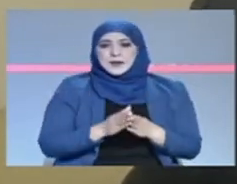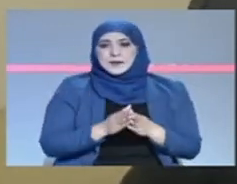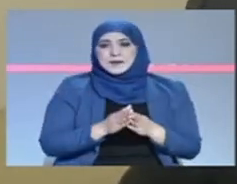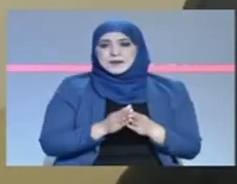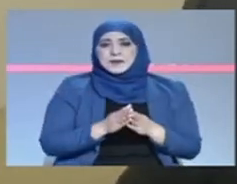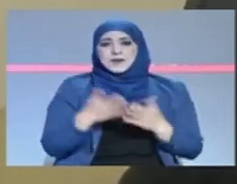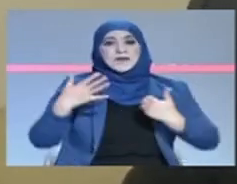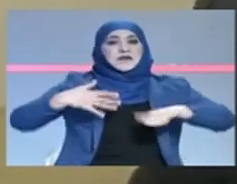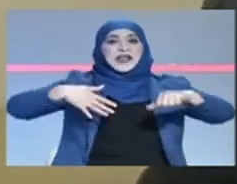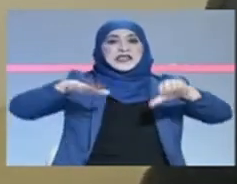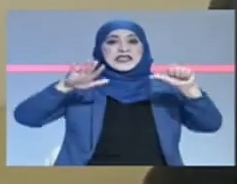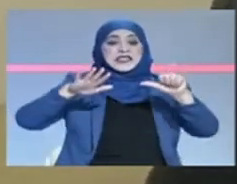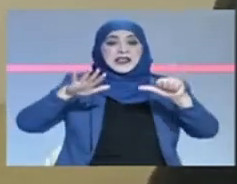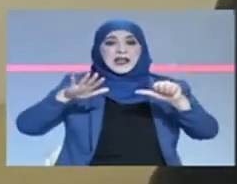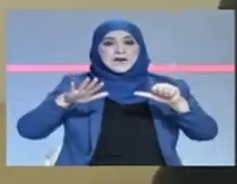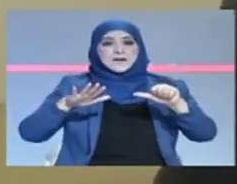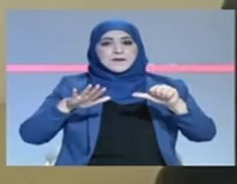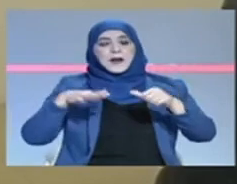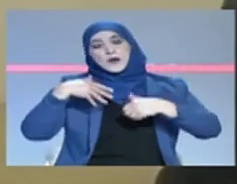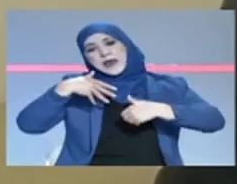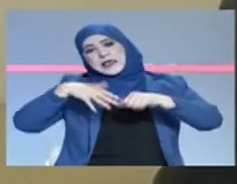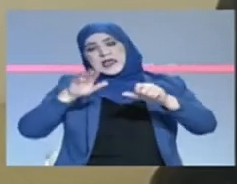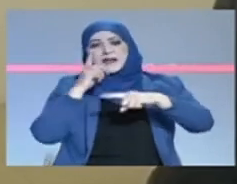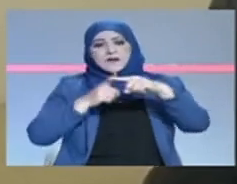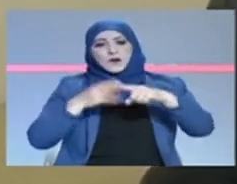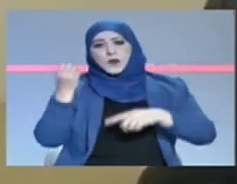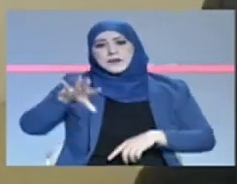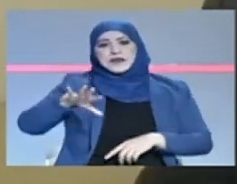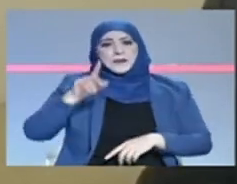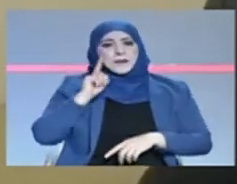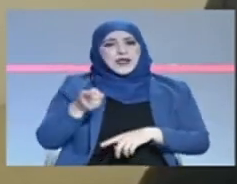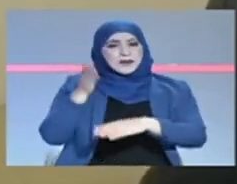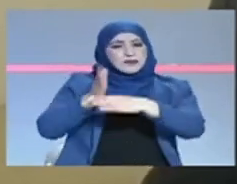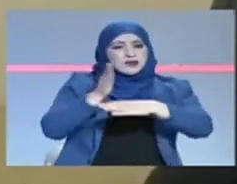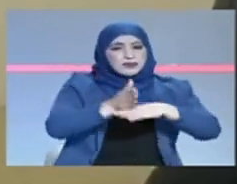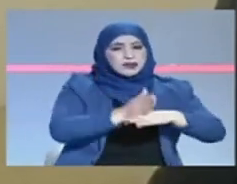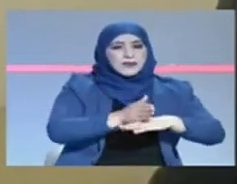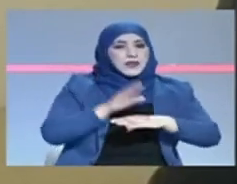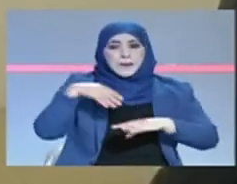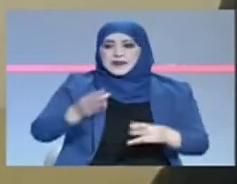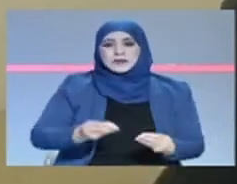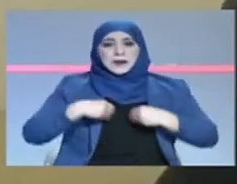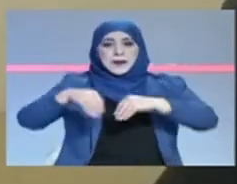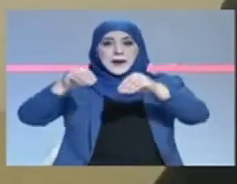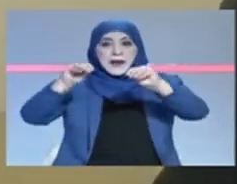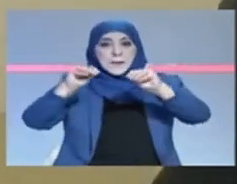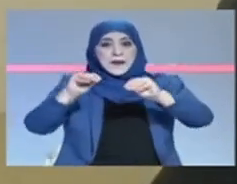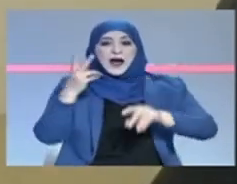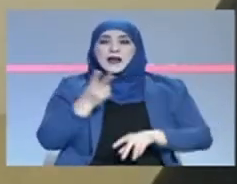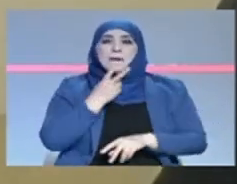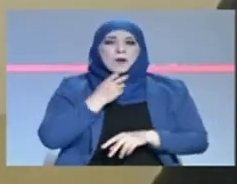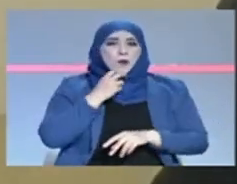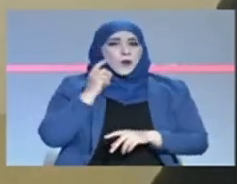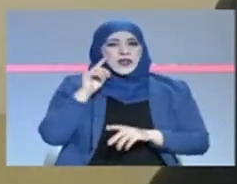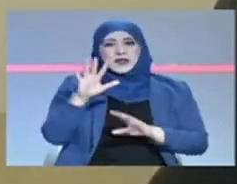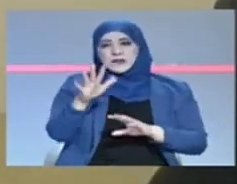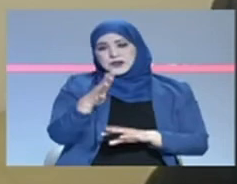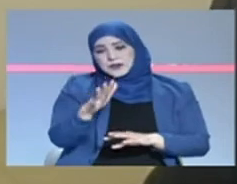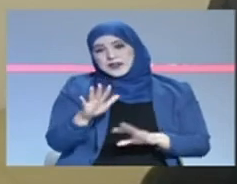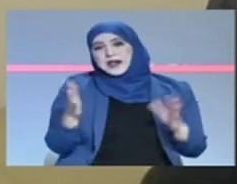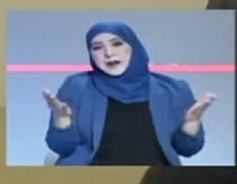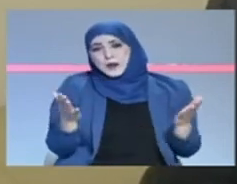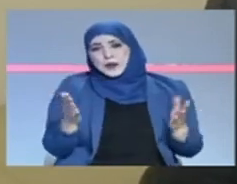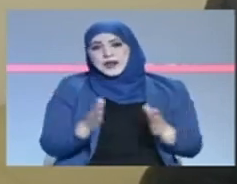في 6 دينارات معناتها 6 دينارات ونصف على مستوى المذبح، وقت المشروص المستهلك معناتها بسعر فيه